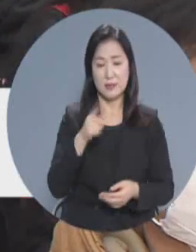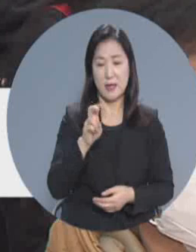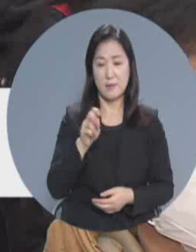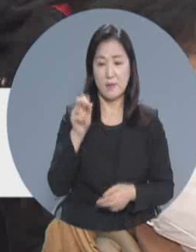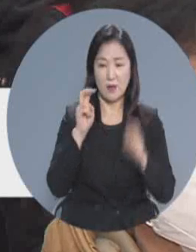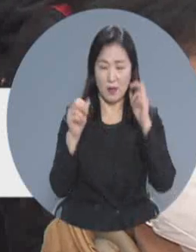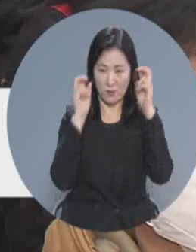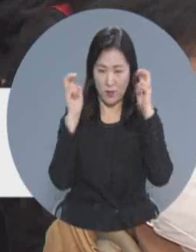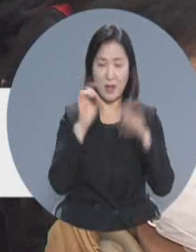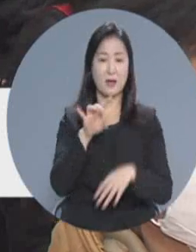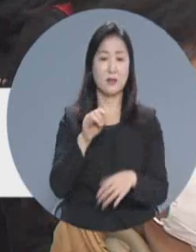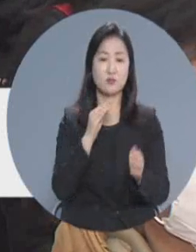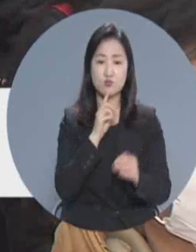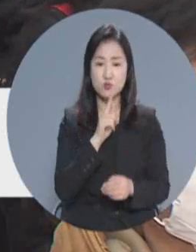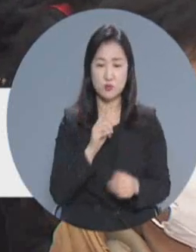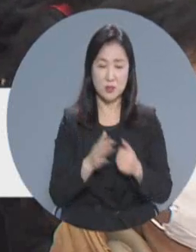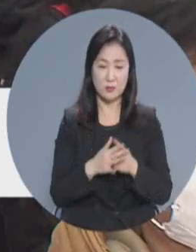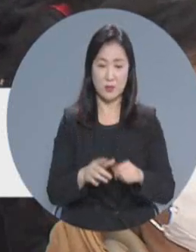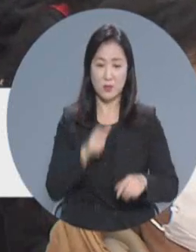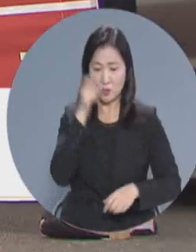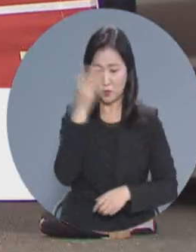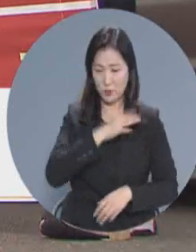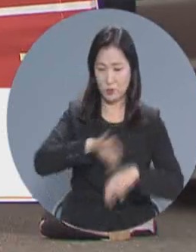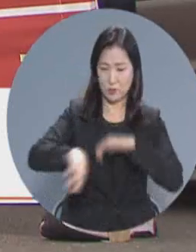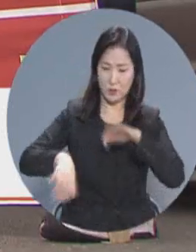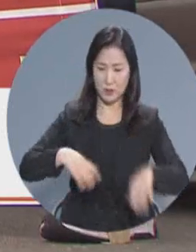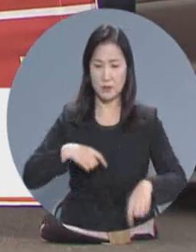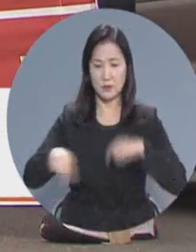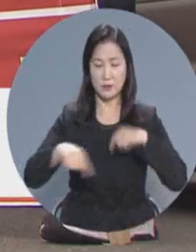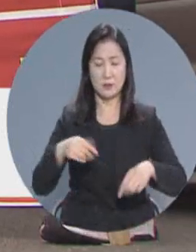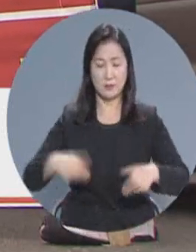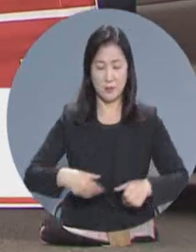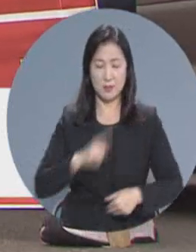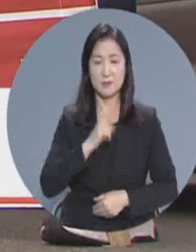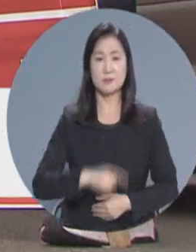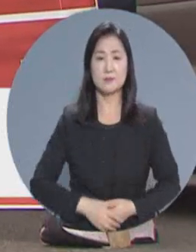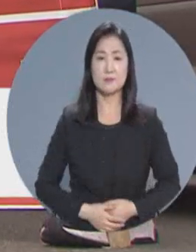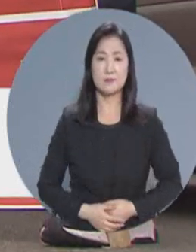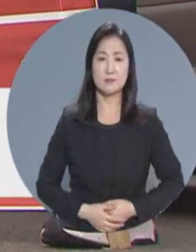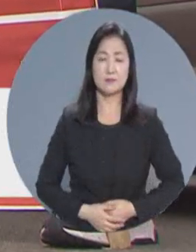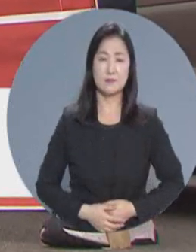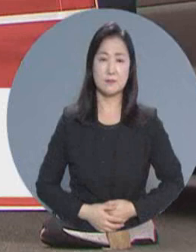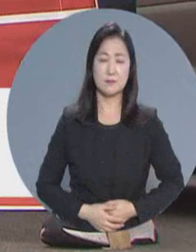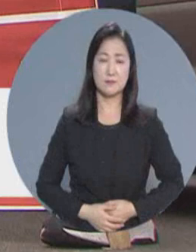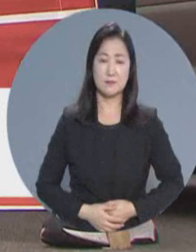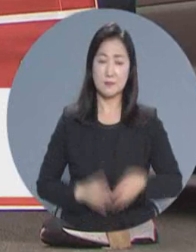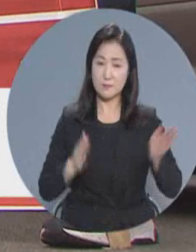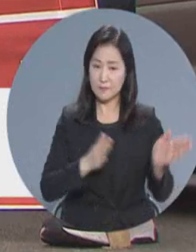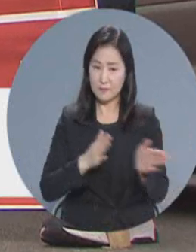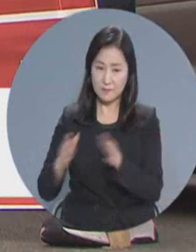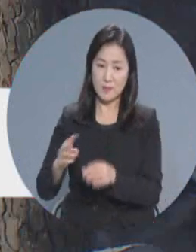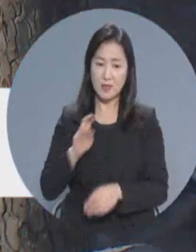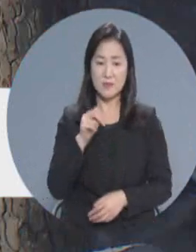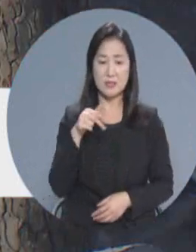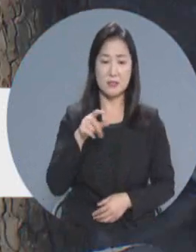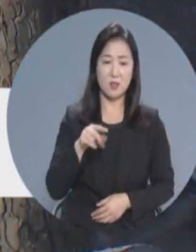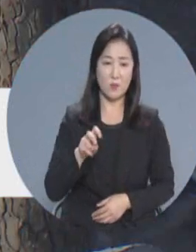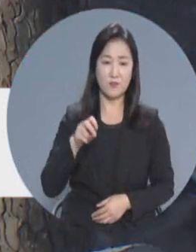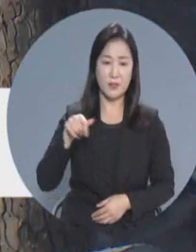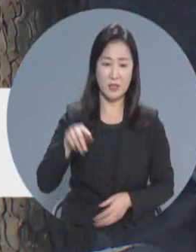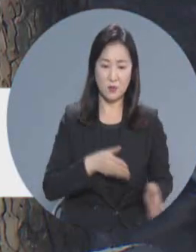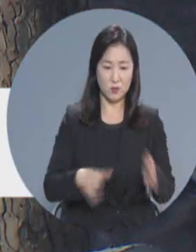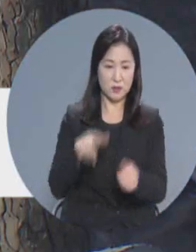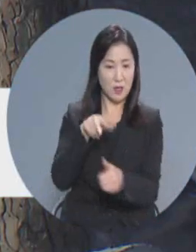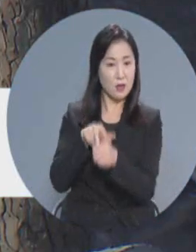남해화학뿐이라며 여수시가 제도적 장치를 마련할 것을 촉구했습니다. 한편 민점기 진보당 전남도